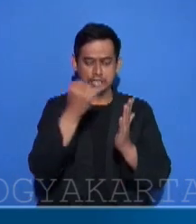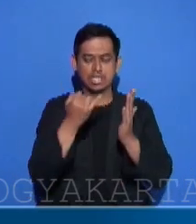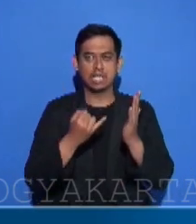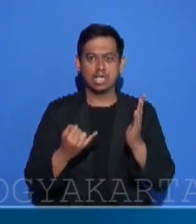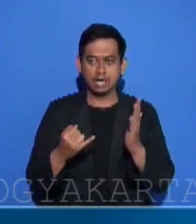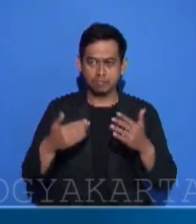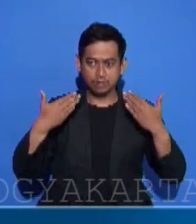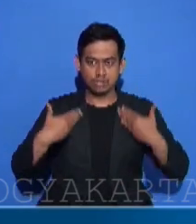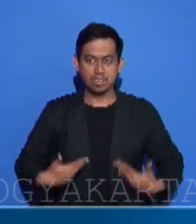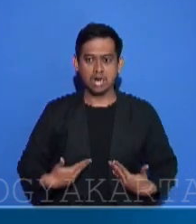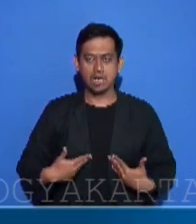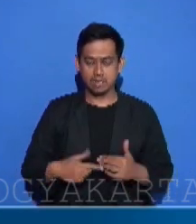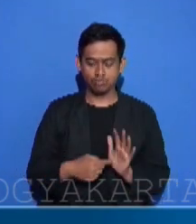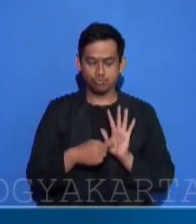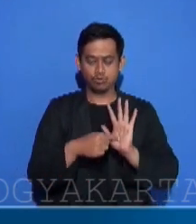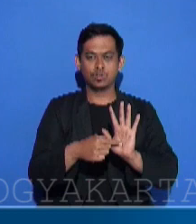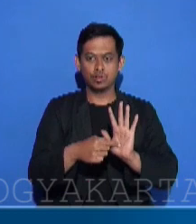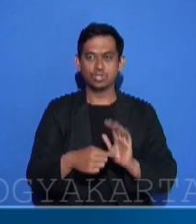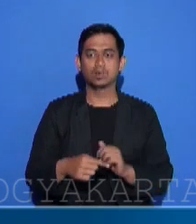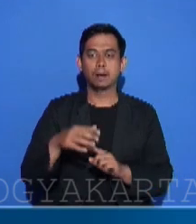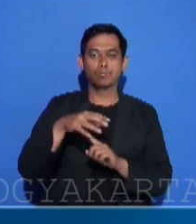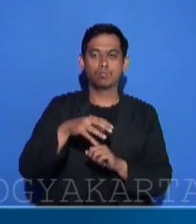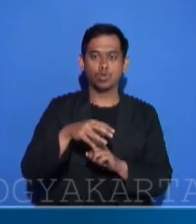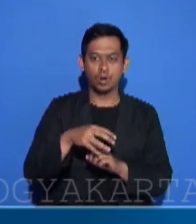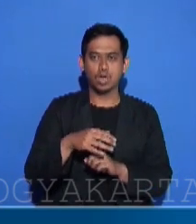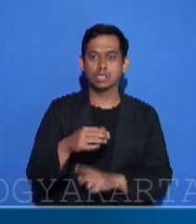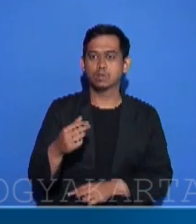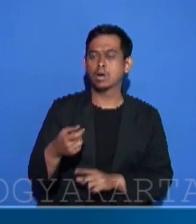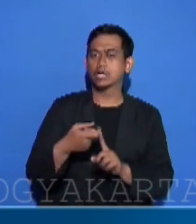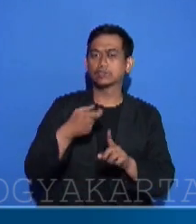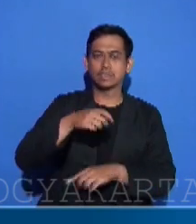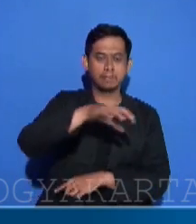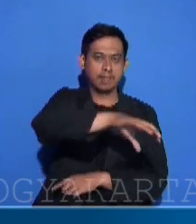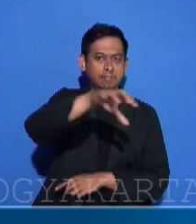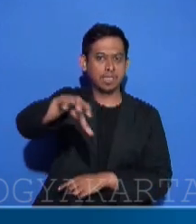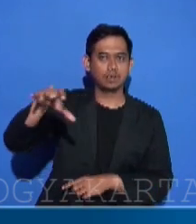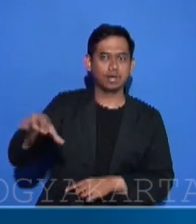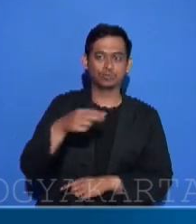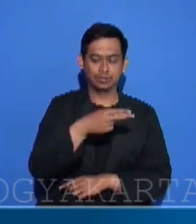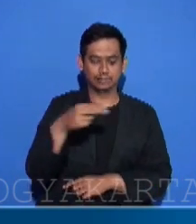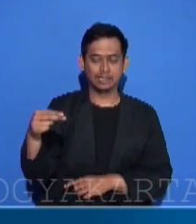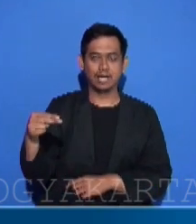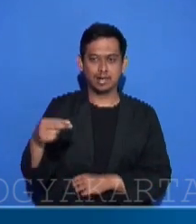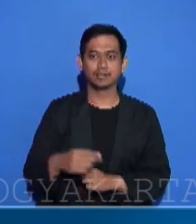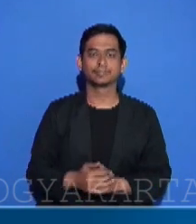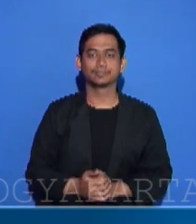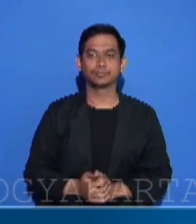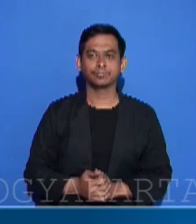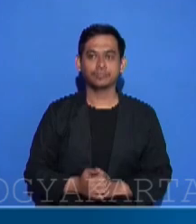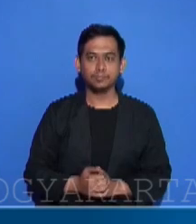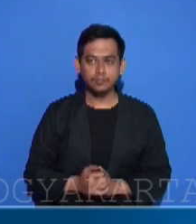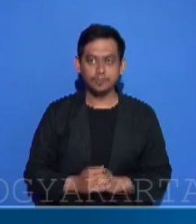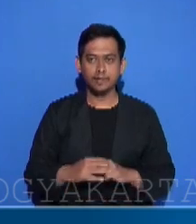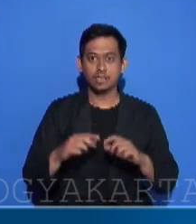diperagakan para duta santri dan berasal dari berbagai daerah di Indonesia. Menurut pembina Yayasan Duta Santri, Azza